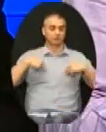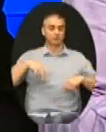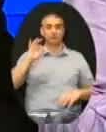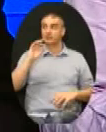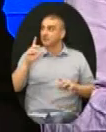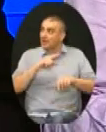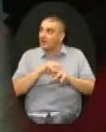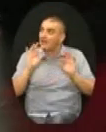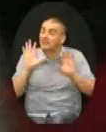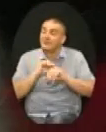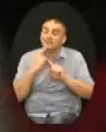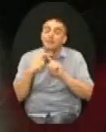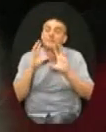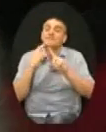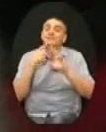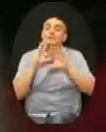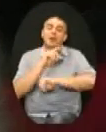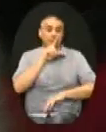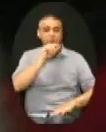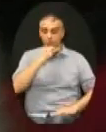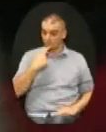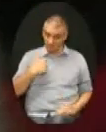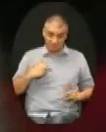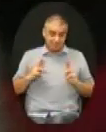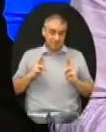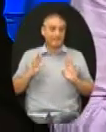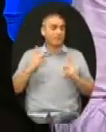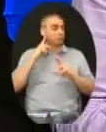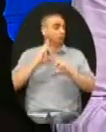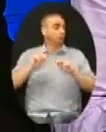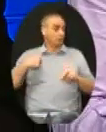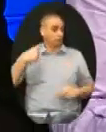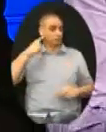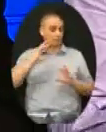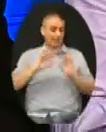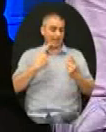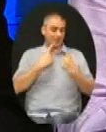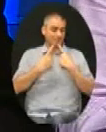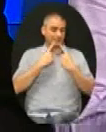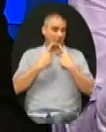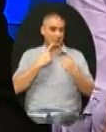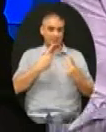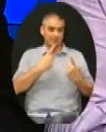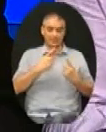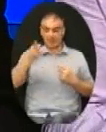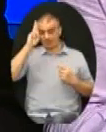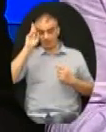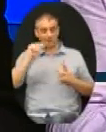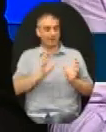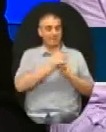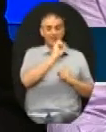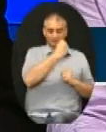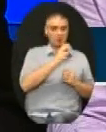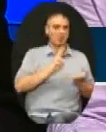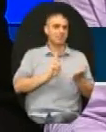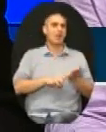מעלה... 10:30 בלילה. מעלה ציוץ, והוא אומר, אני מקווה מאוד שהשמועות שאני שומע על תחילתו של מסע ומתן בין הליכוד לבין המחנה